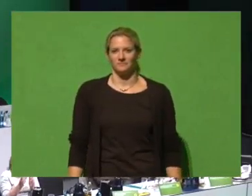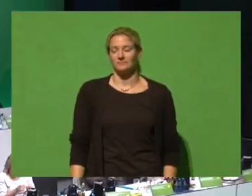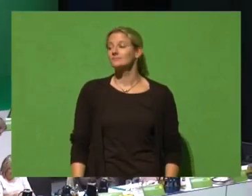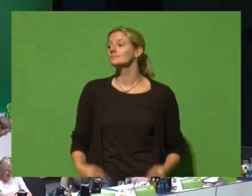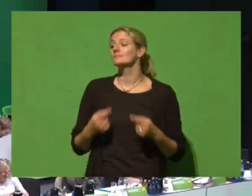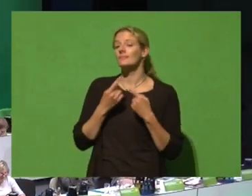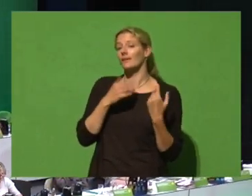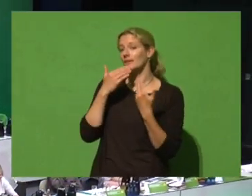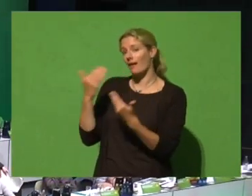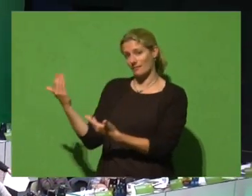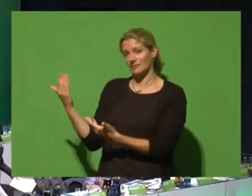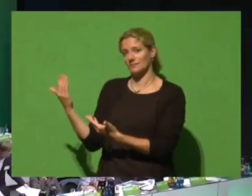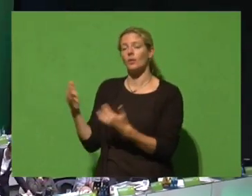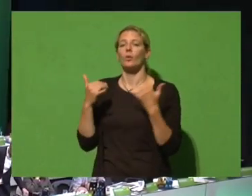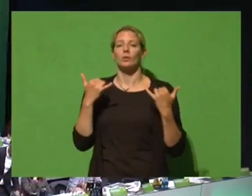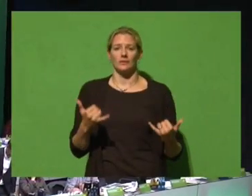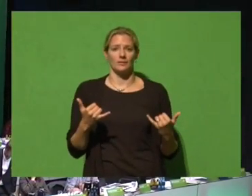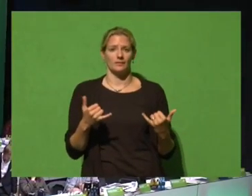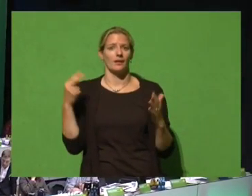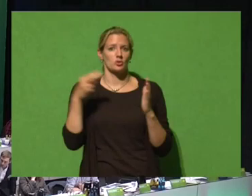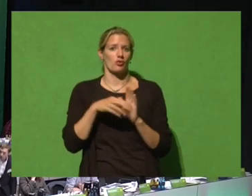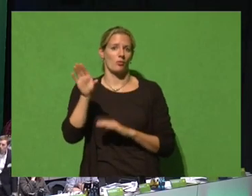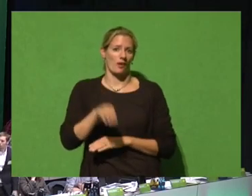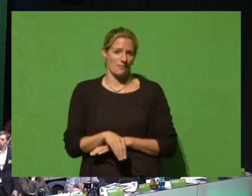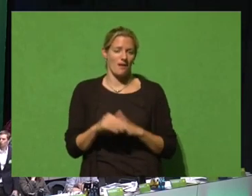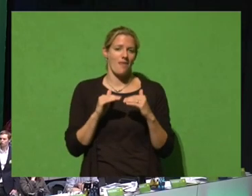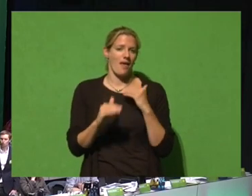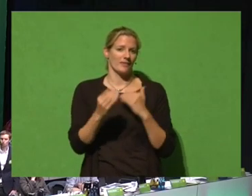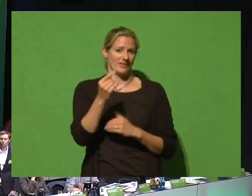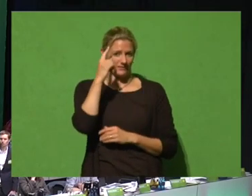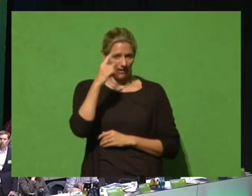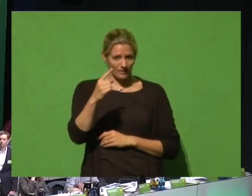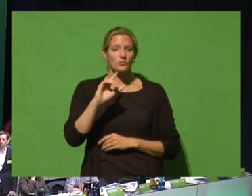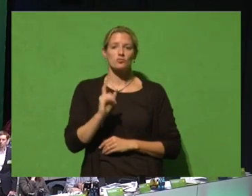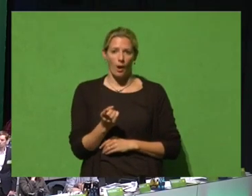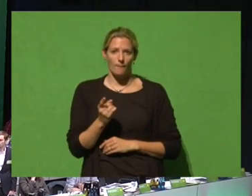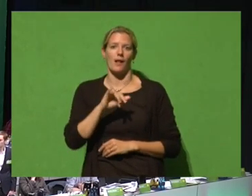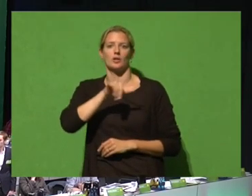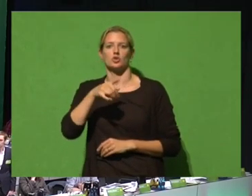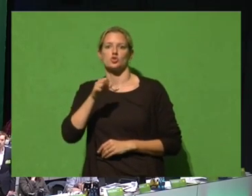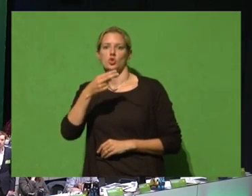Herzlichen Dank, Wolfgang. Jetzt nochmal die Stellungnahme vom Landesfinanzrat, nochmal John Haberle, Kreisverband Mark.